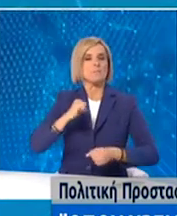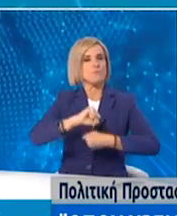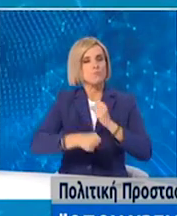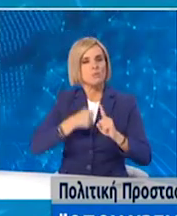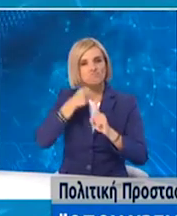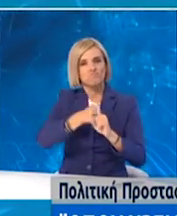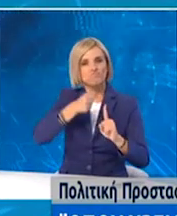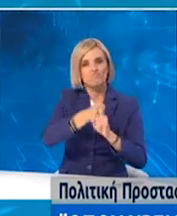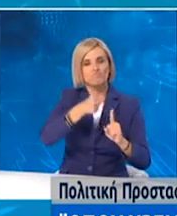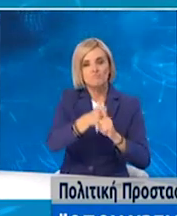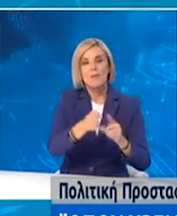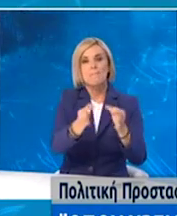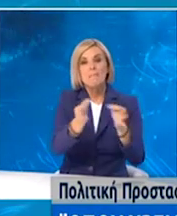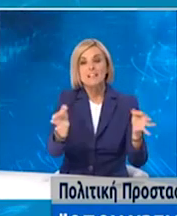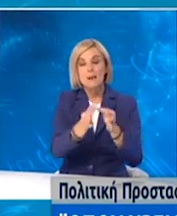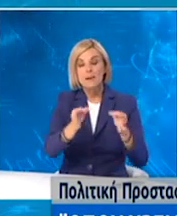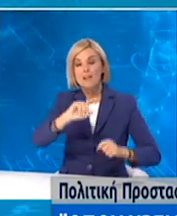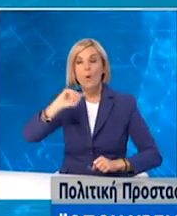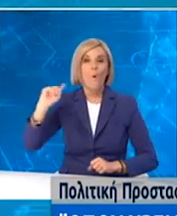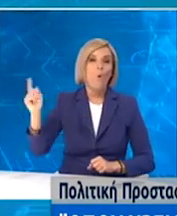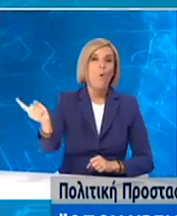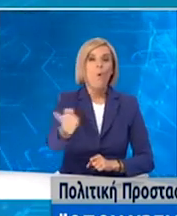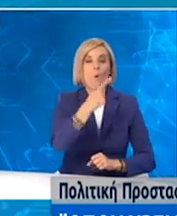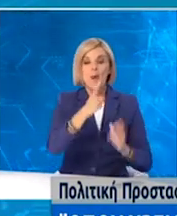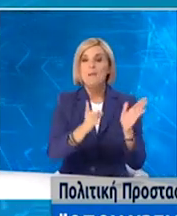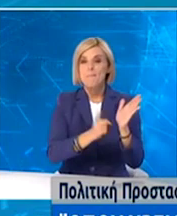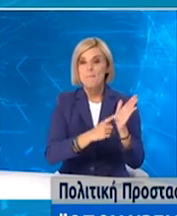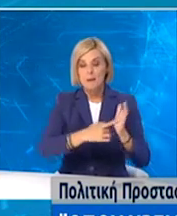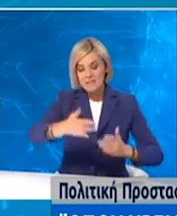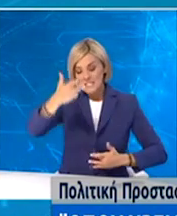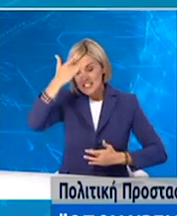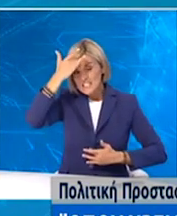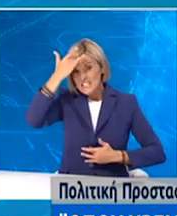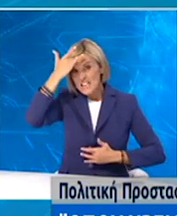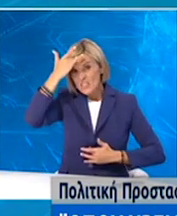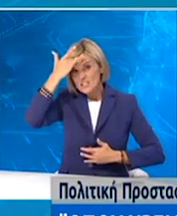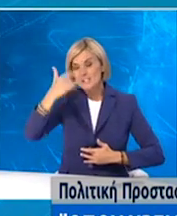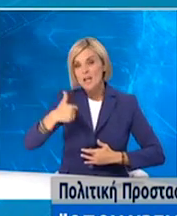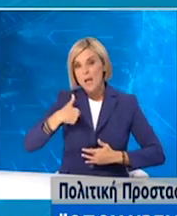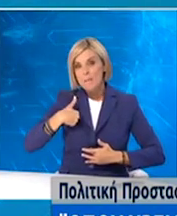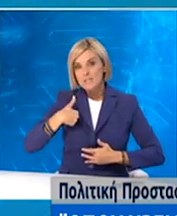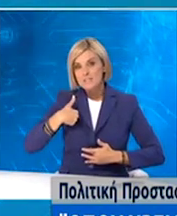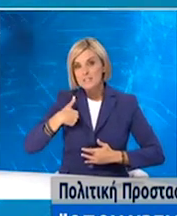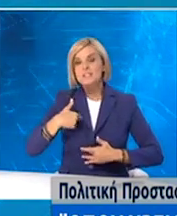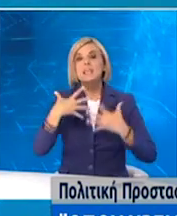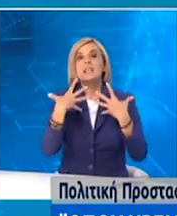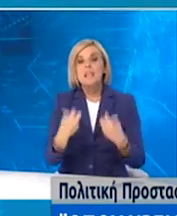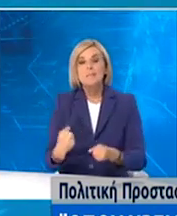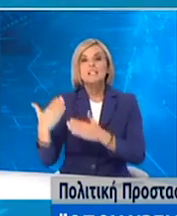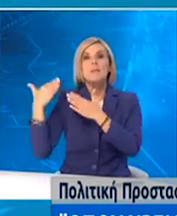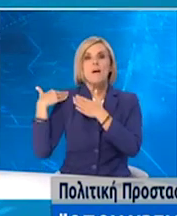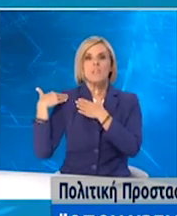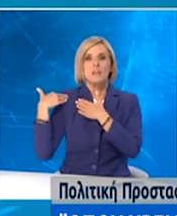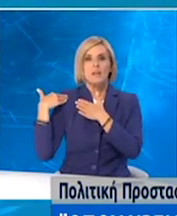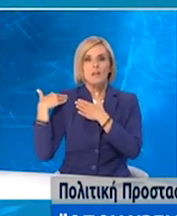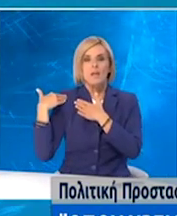εφόσον, θέλω να το τονίσω, συνειδητοποιήσουμε όλοι ότι εμείς οι ίδιοι κρατάμε την μοίρα μας, την τύχη μας στα